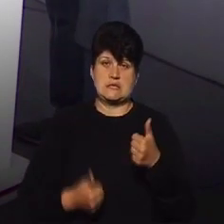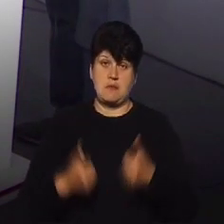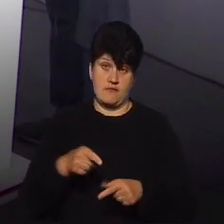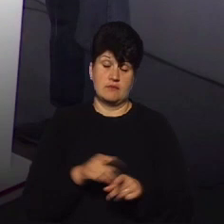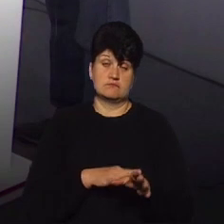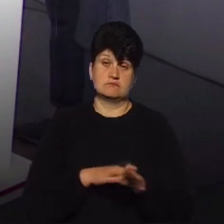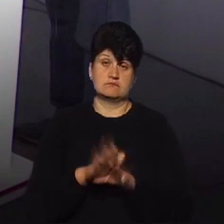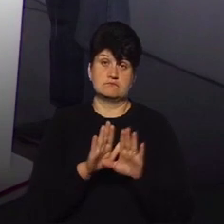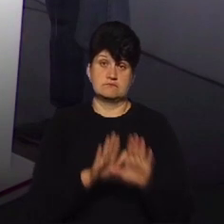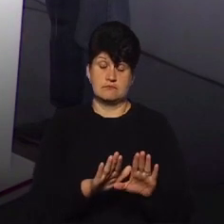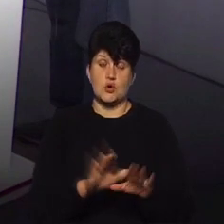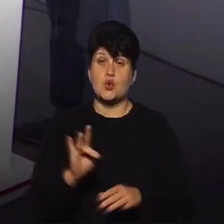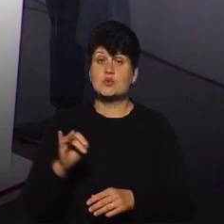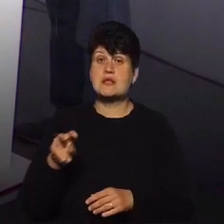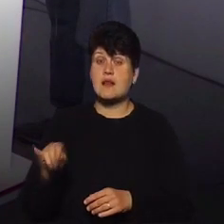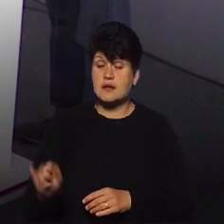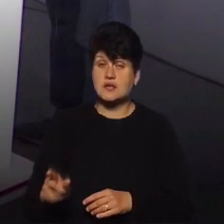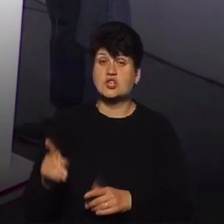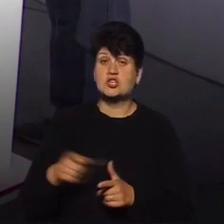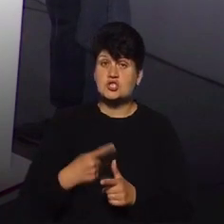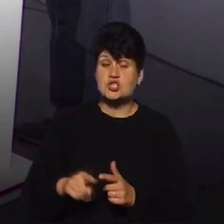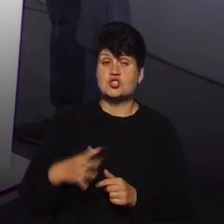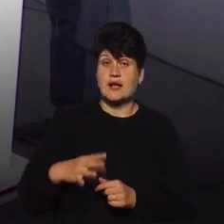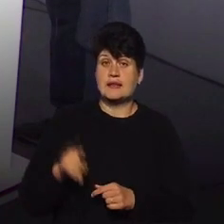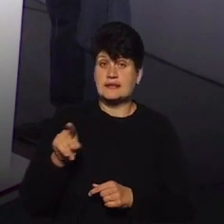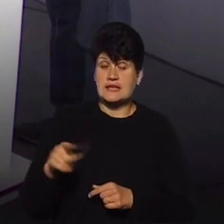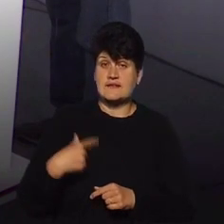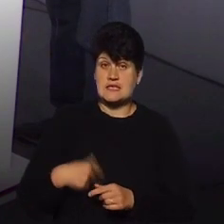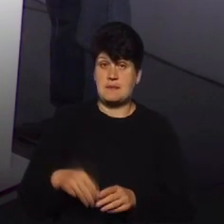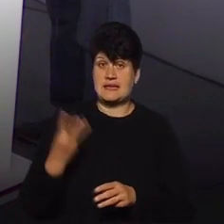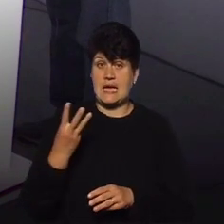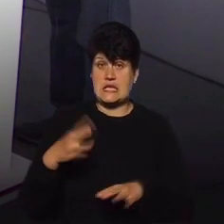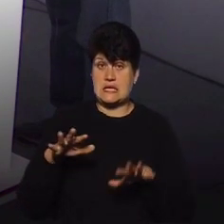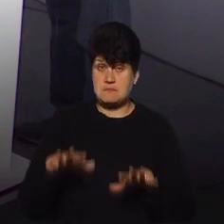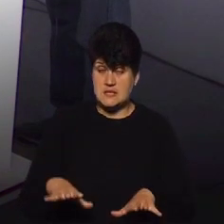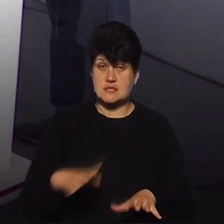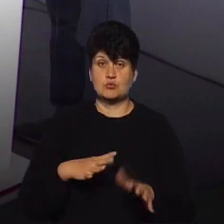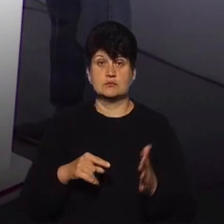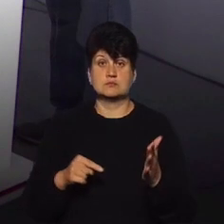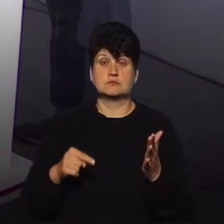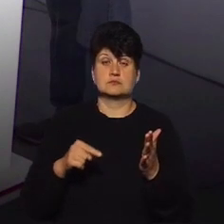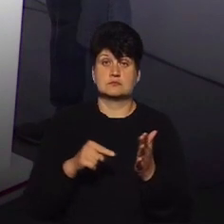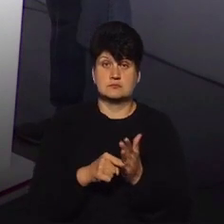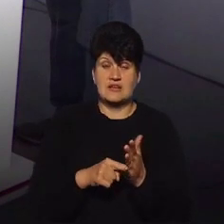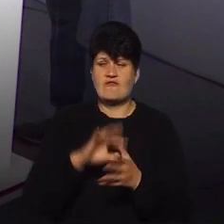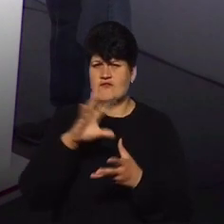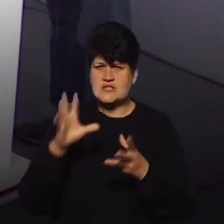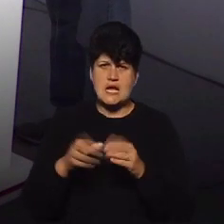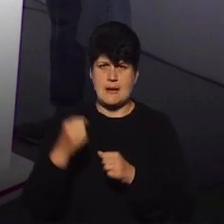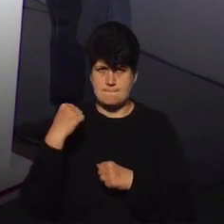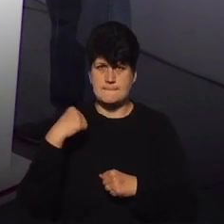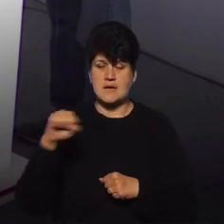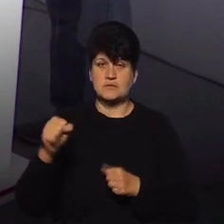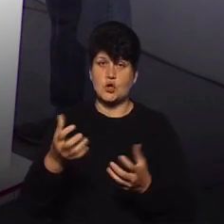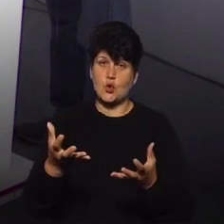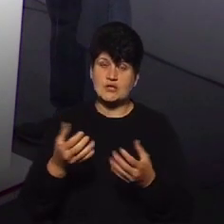Руслана, чи очікувала ти від себе третє місце? Чи ставила за мету взагалі перемогти і отримати золото?